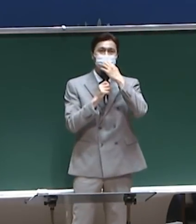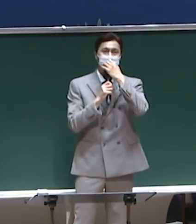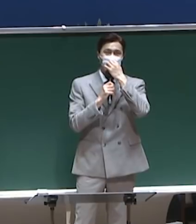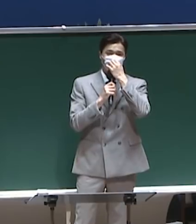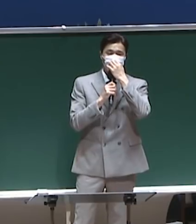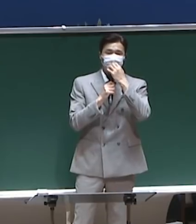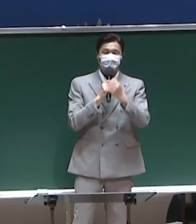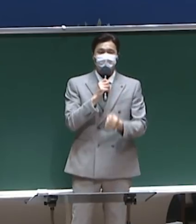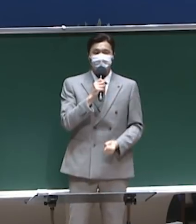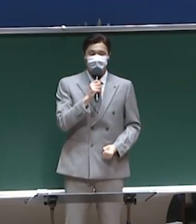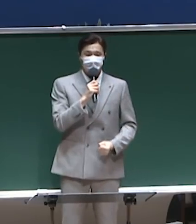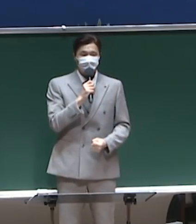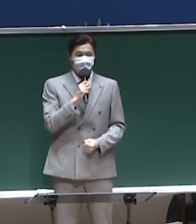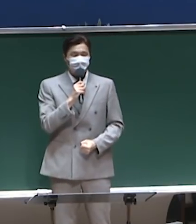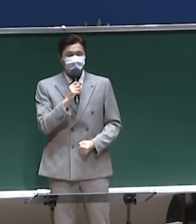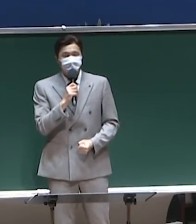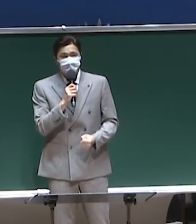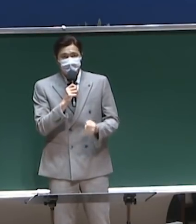임마누엘이요.